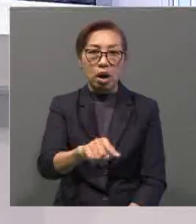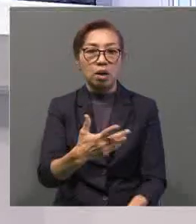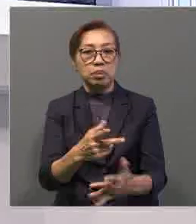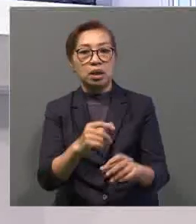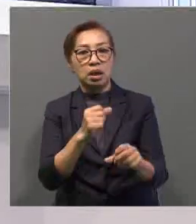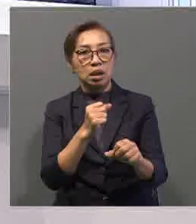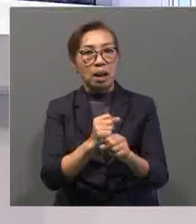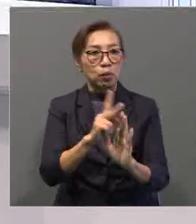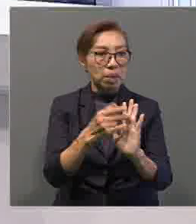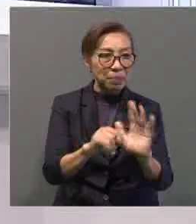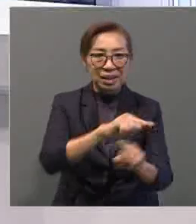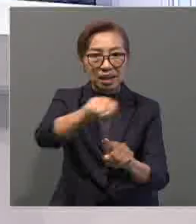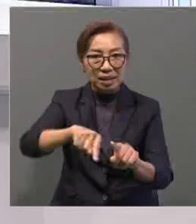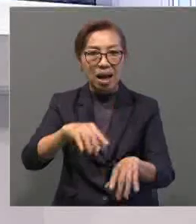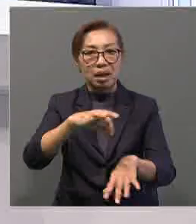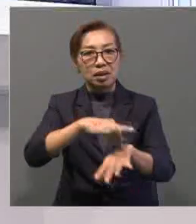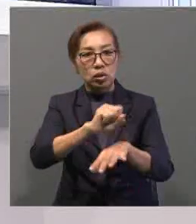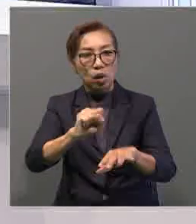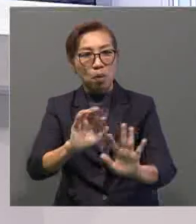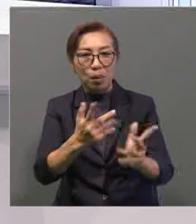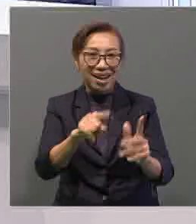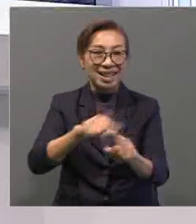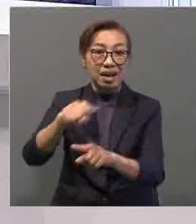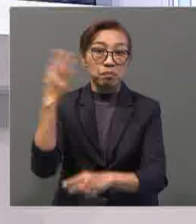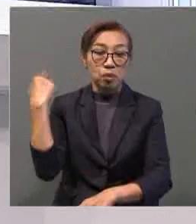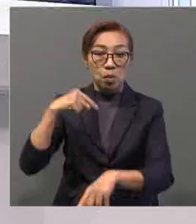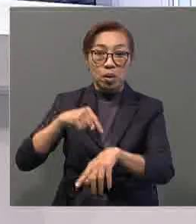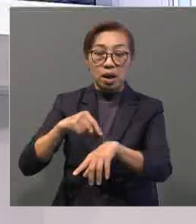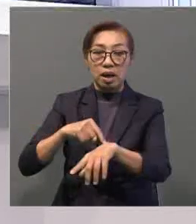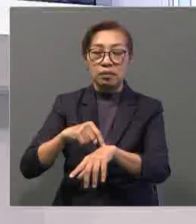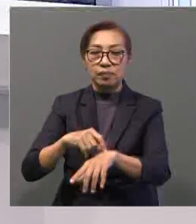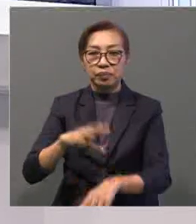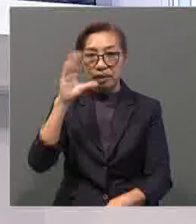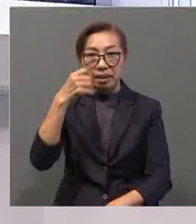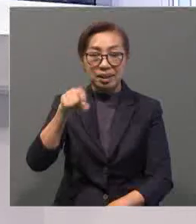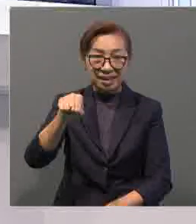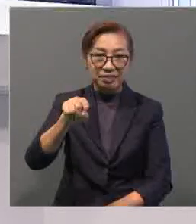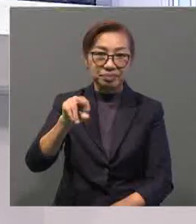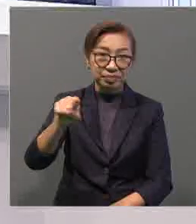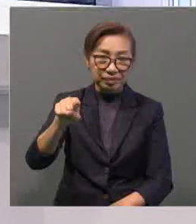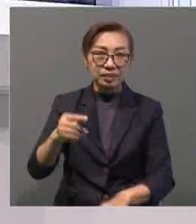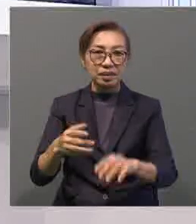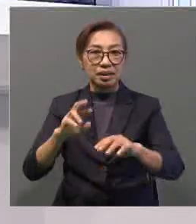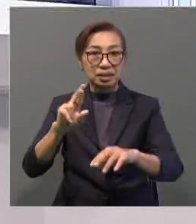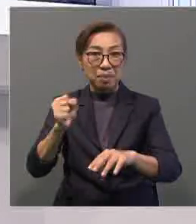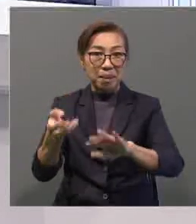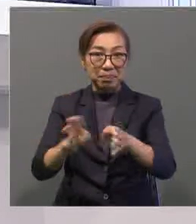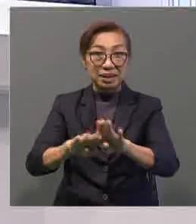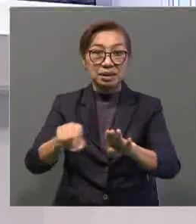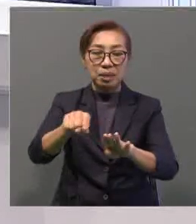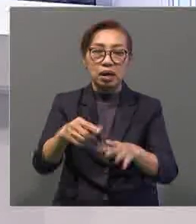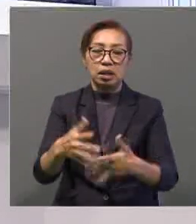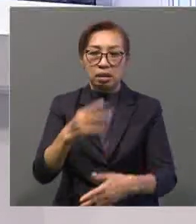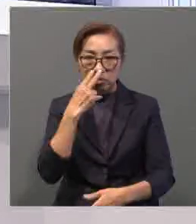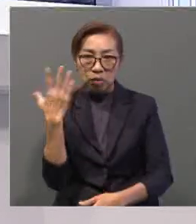ทำให้ตอนนี้คืออย่างเมื่อวานที่สภาล่มไป 22นาทีเนี่ยนะที่เขาเช็คยอดมาคือ 432วันนี้มีการลาออกอีกเดี๋ยวคง